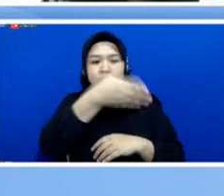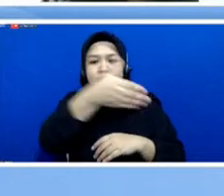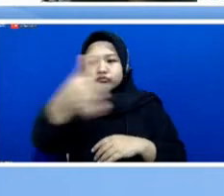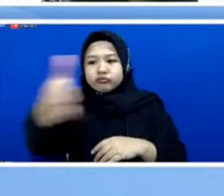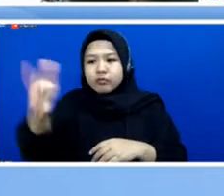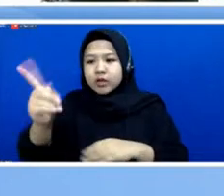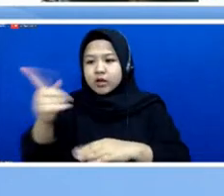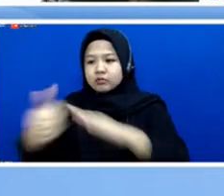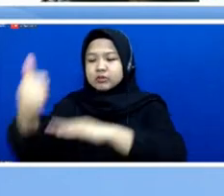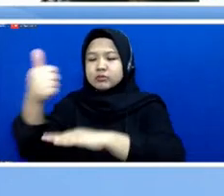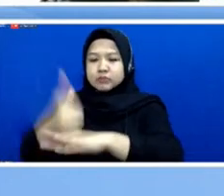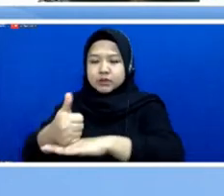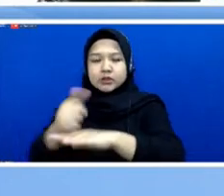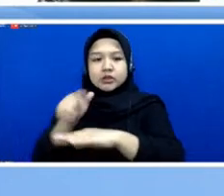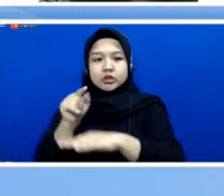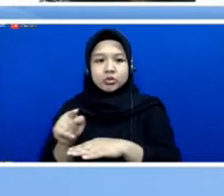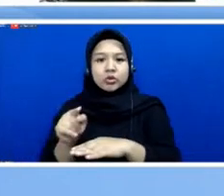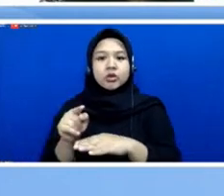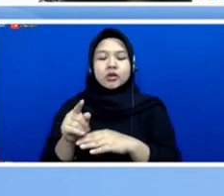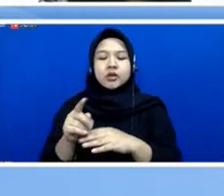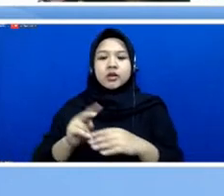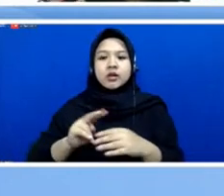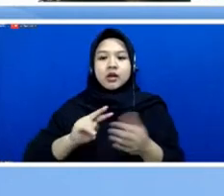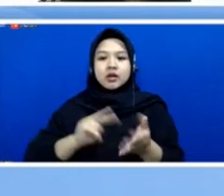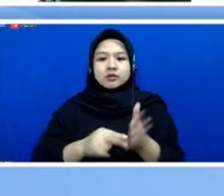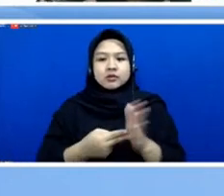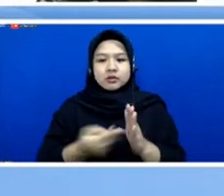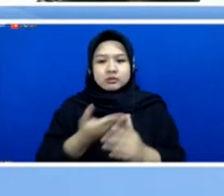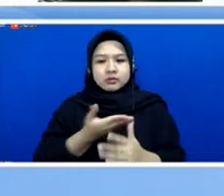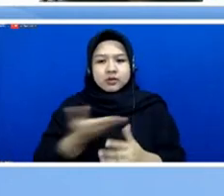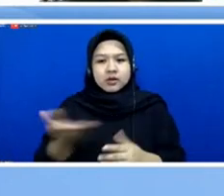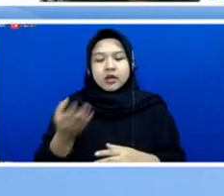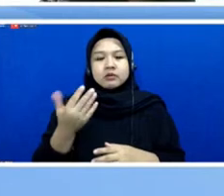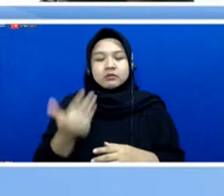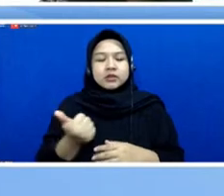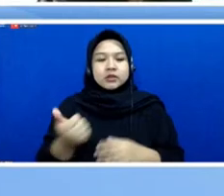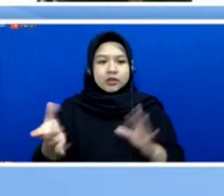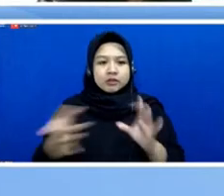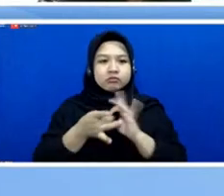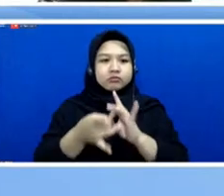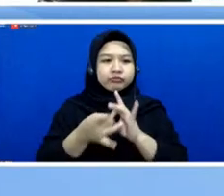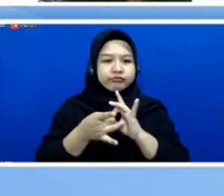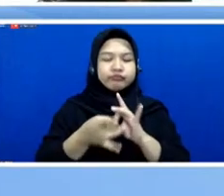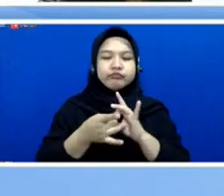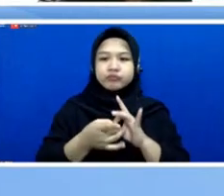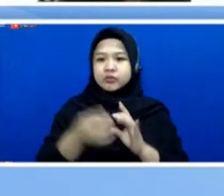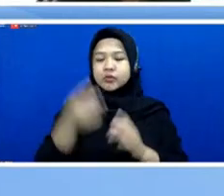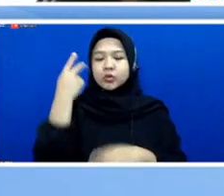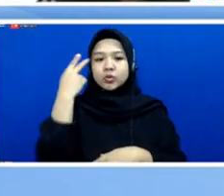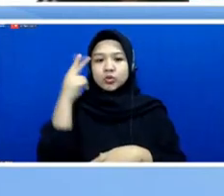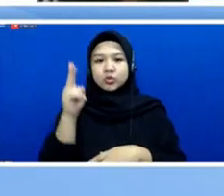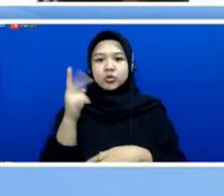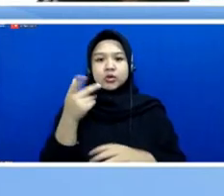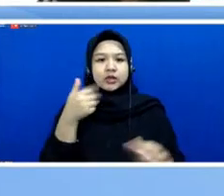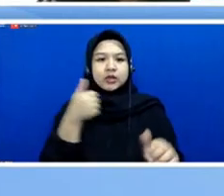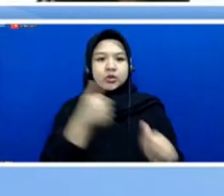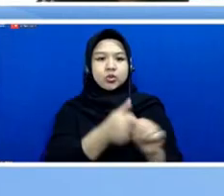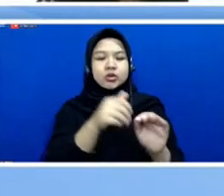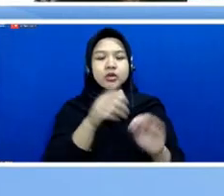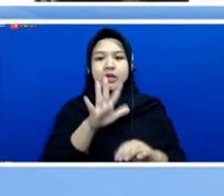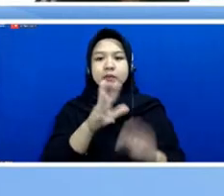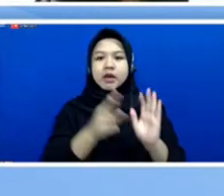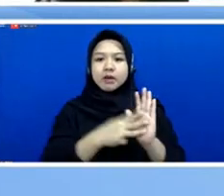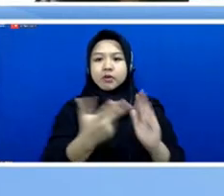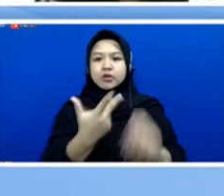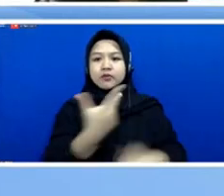di situ, maka mereka juga akan lebih kooperatif untuk mematuhi 5M dan juga